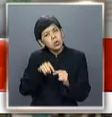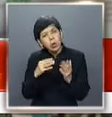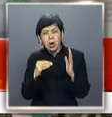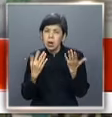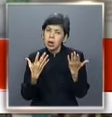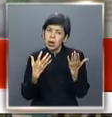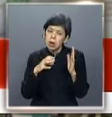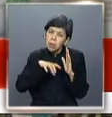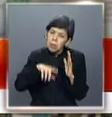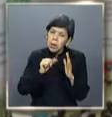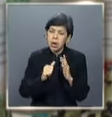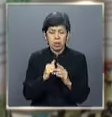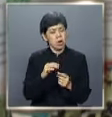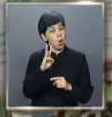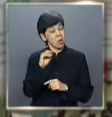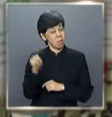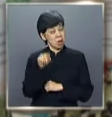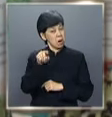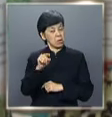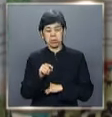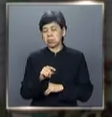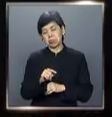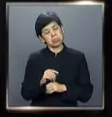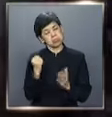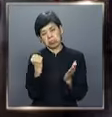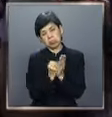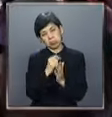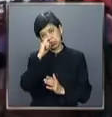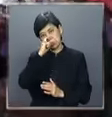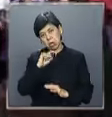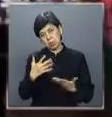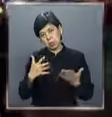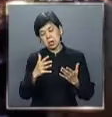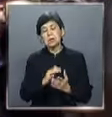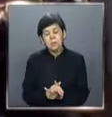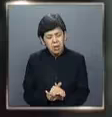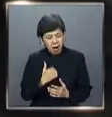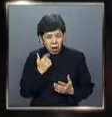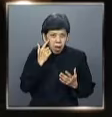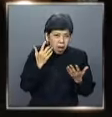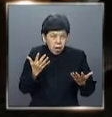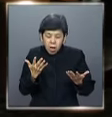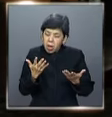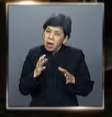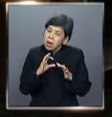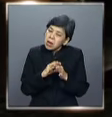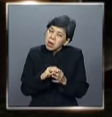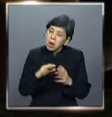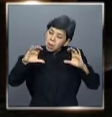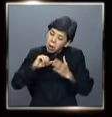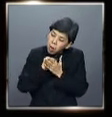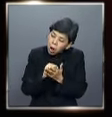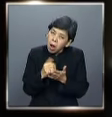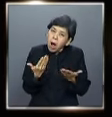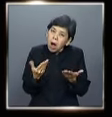ว 60% เป็นเด็กที่ไม่มีสัญชาติแล้วก็เขาก็ไม่รู้ว่าเขาจะเข้าถึงการบริการของรั